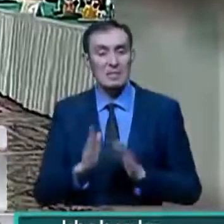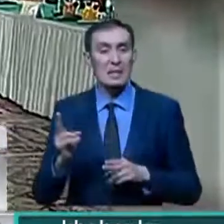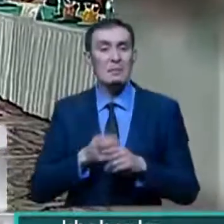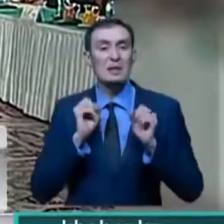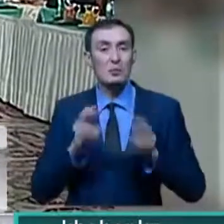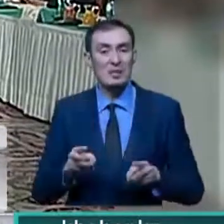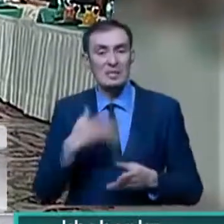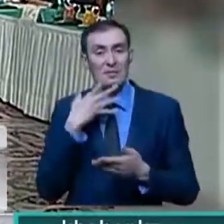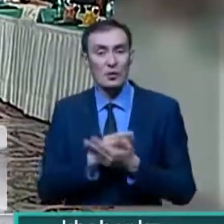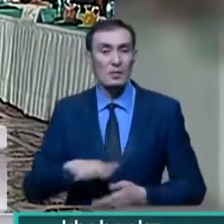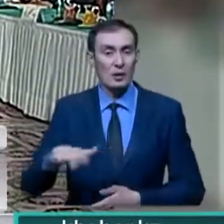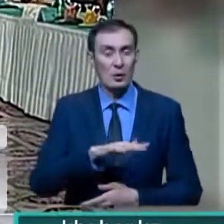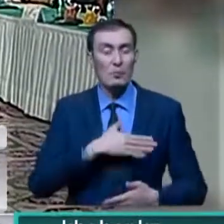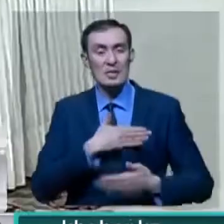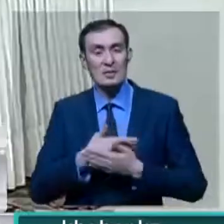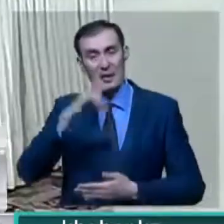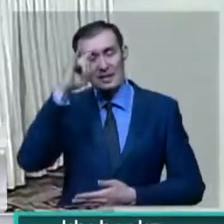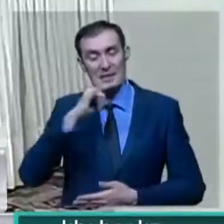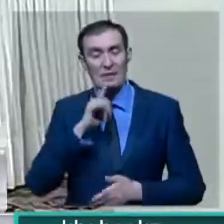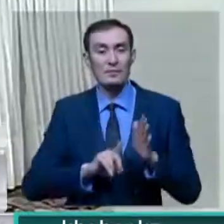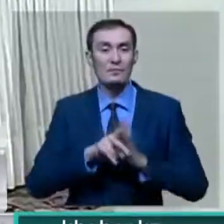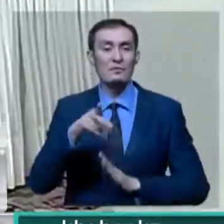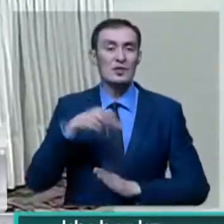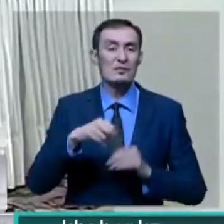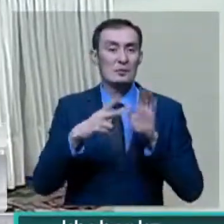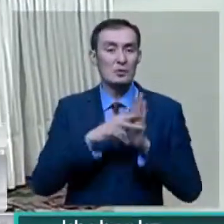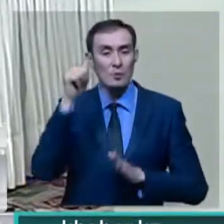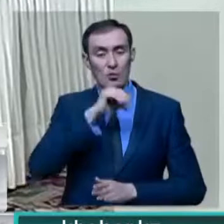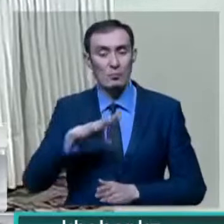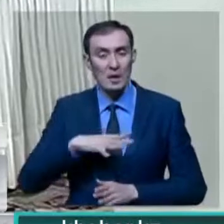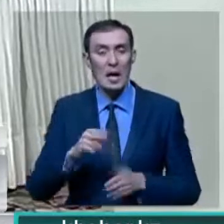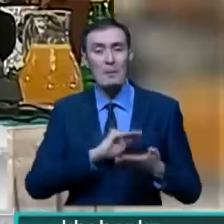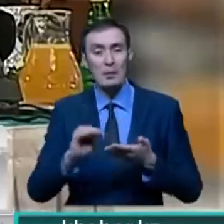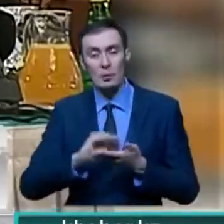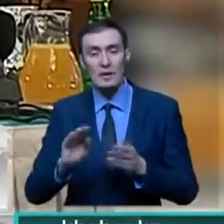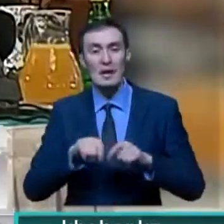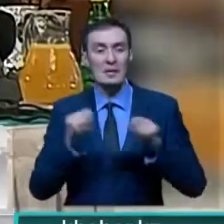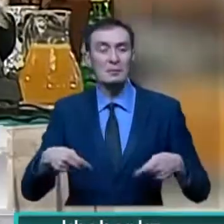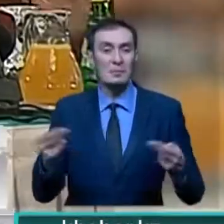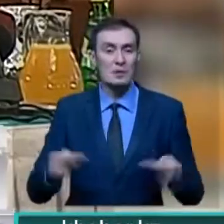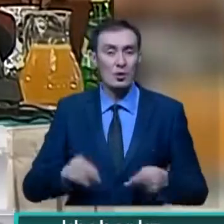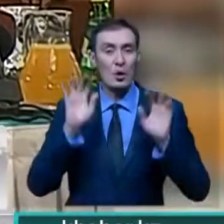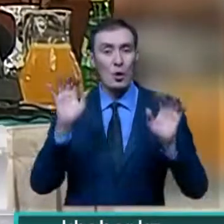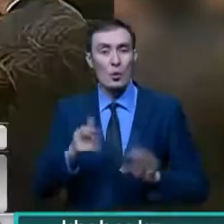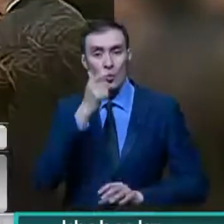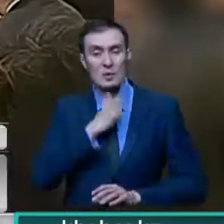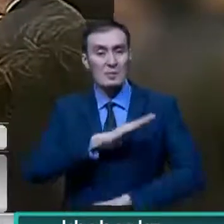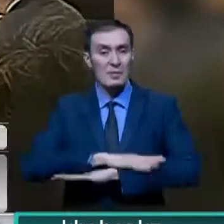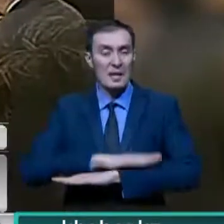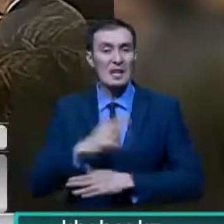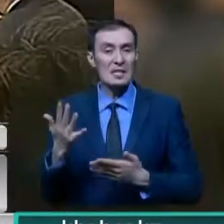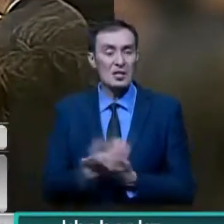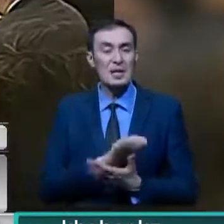в регионе по инициативе казахстана в 2018 году был разработан не открыт подписанию кодекс поведения для